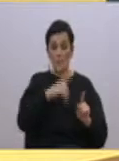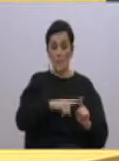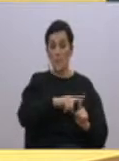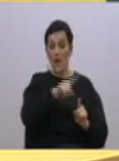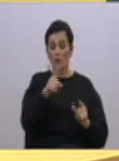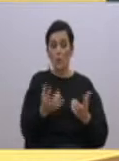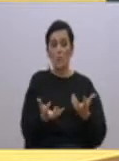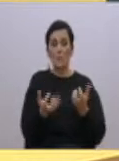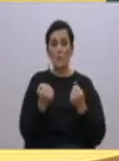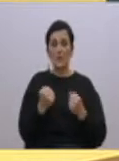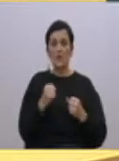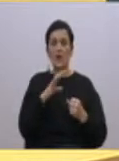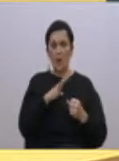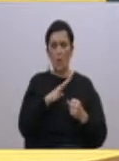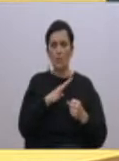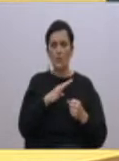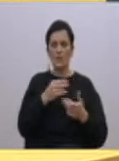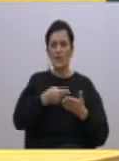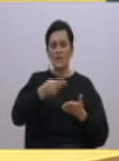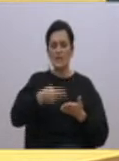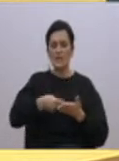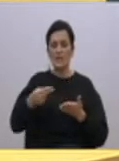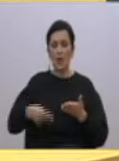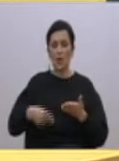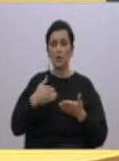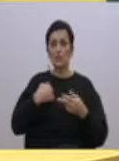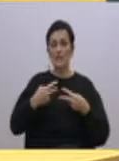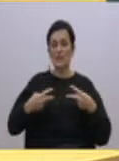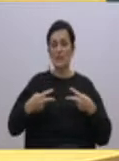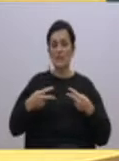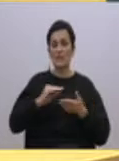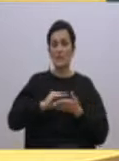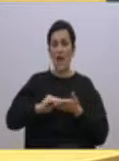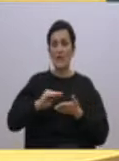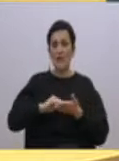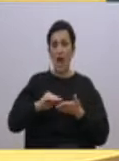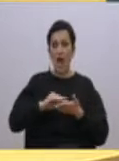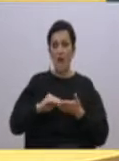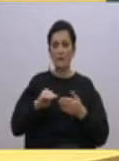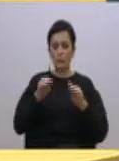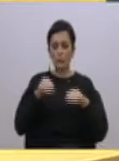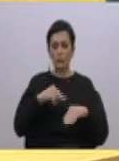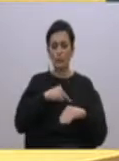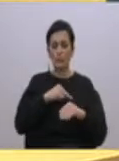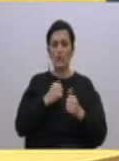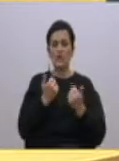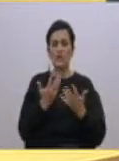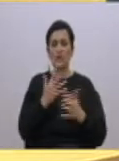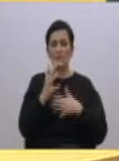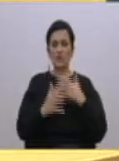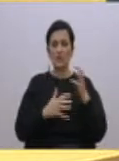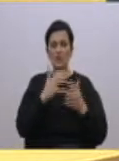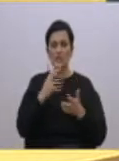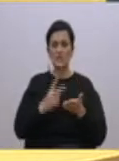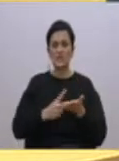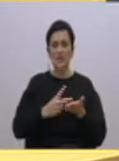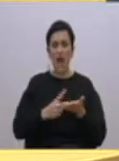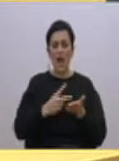მიღებული იქნა არაერთი რეზოლუცია და ჩვენი თანავტორობით შემუშავდა რამდენიმე საერთაშორისო სახელმძღვანელო.